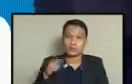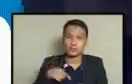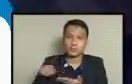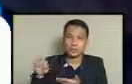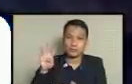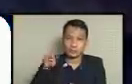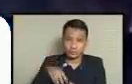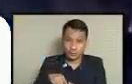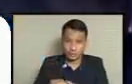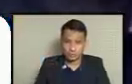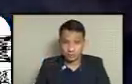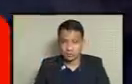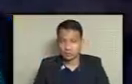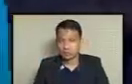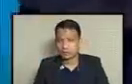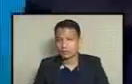4,000.